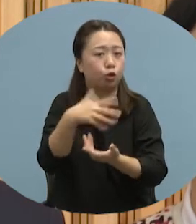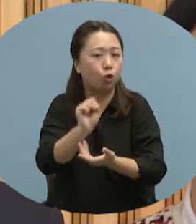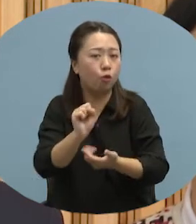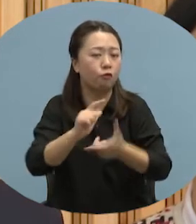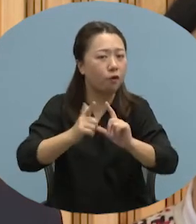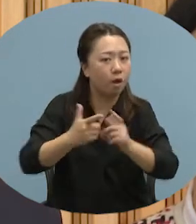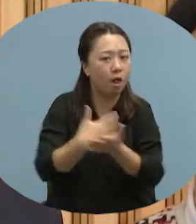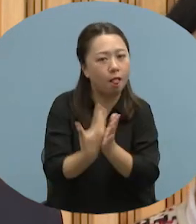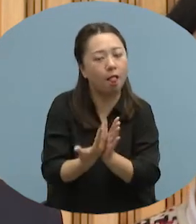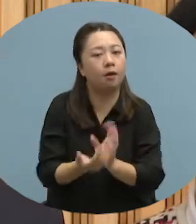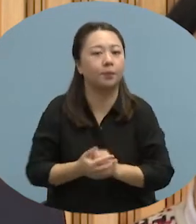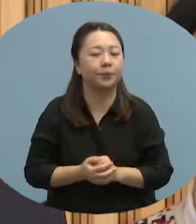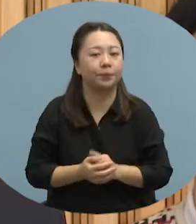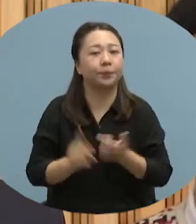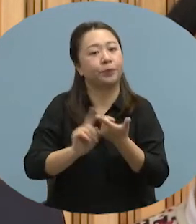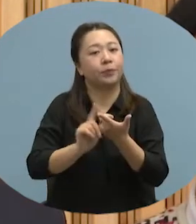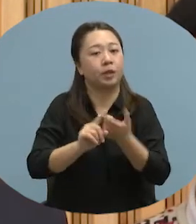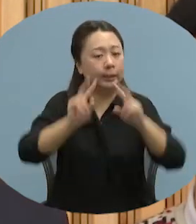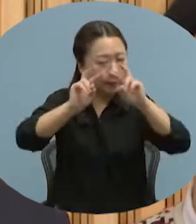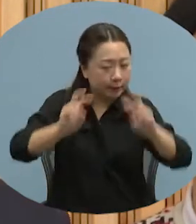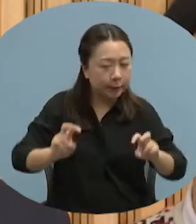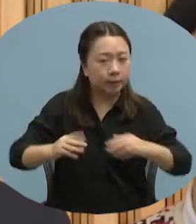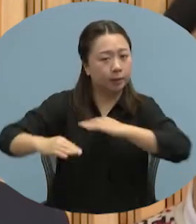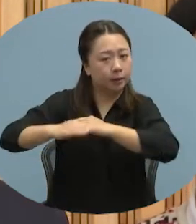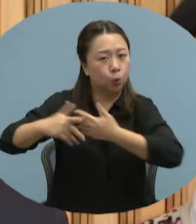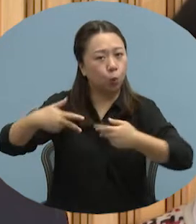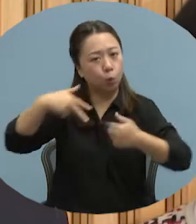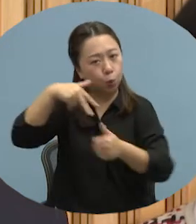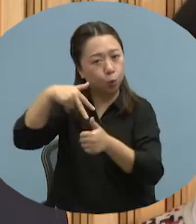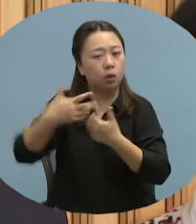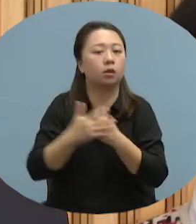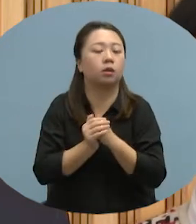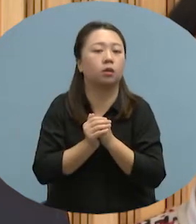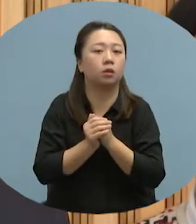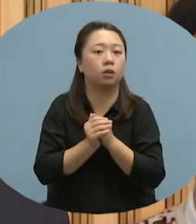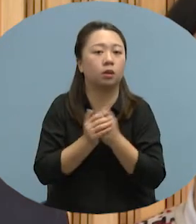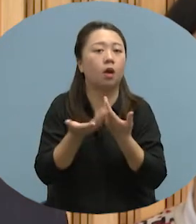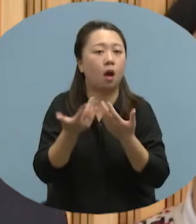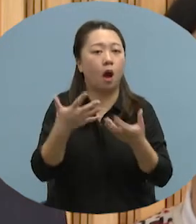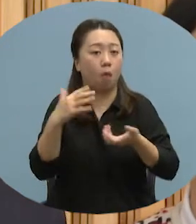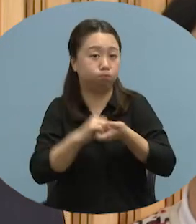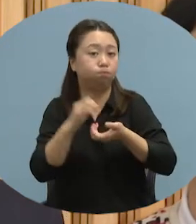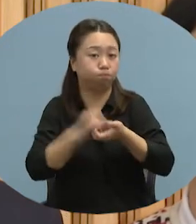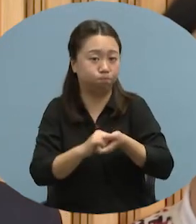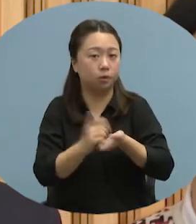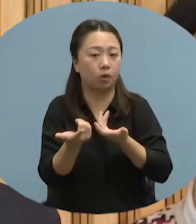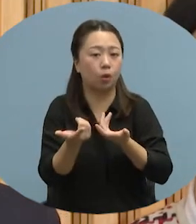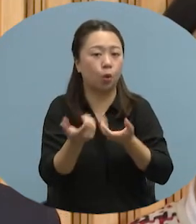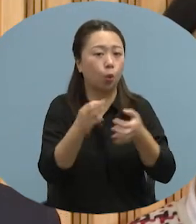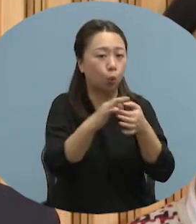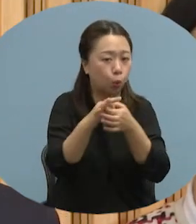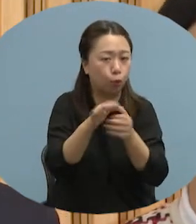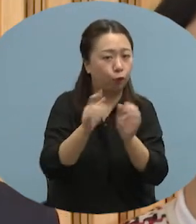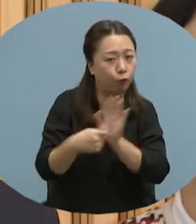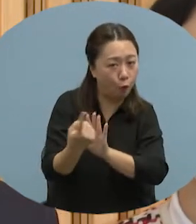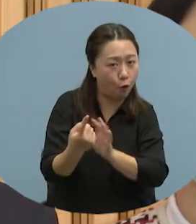問題；第二，研究口岸的管理、雙方的合作、聯防聯控的機